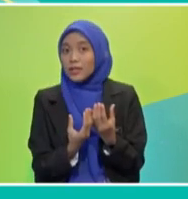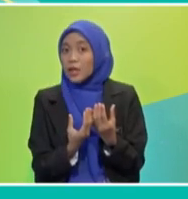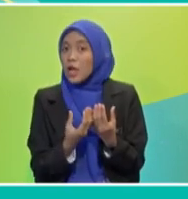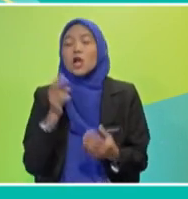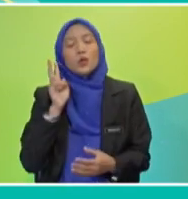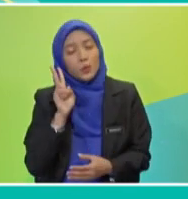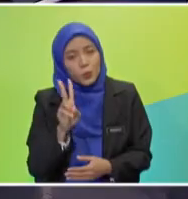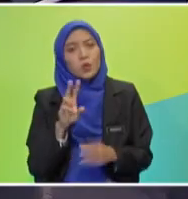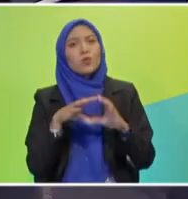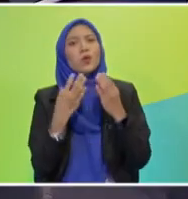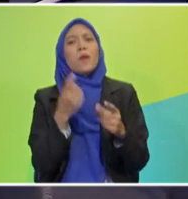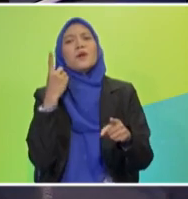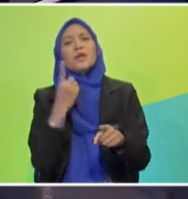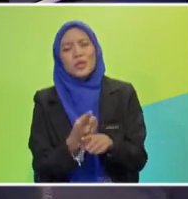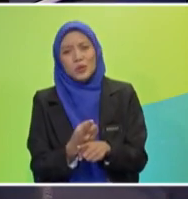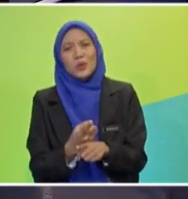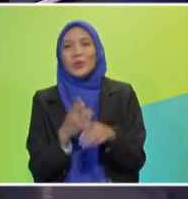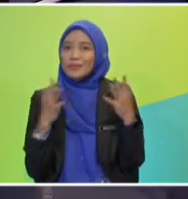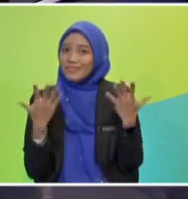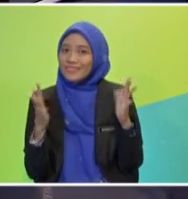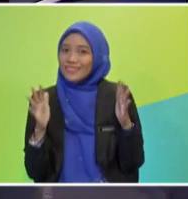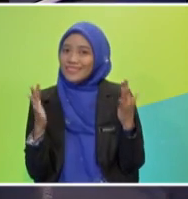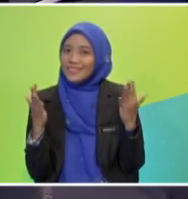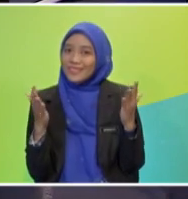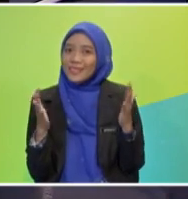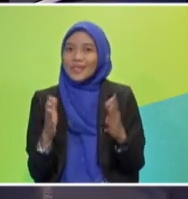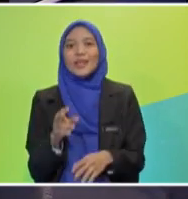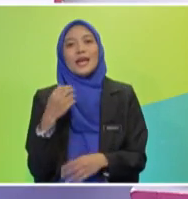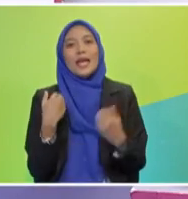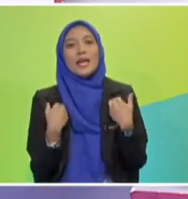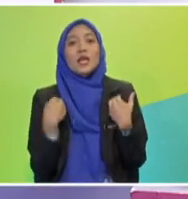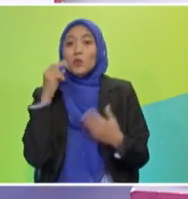Dua kumpulan. Betul, kita bagi ganjaran dekat Mia. Dua kumpulan.